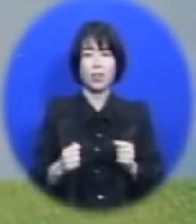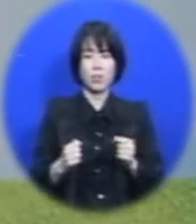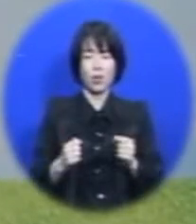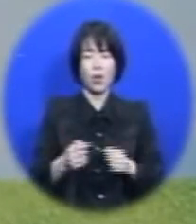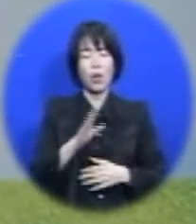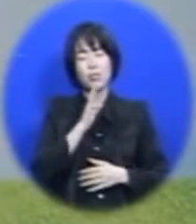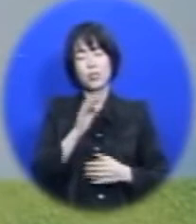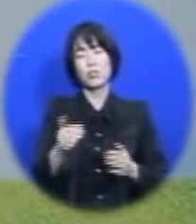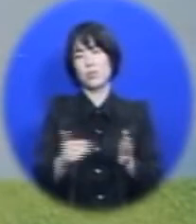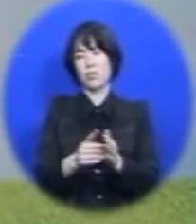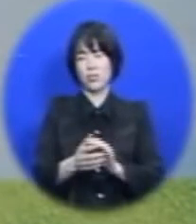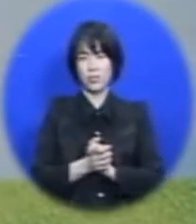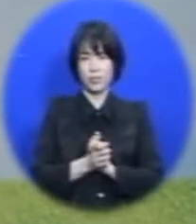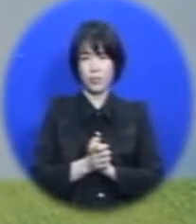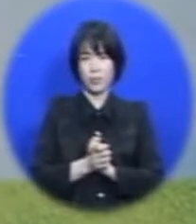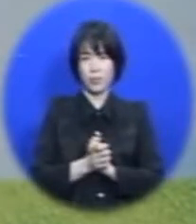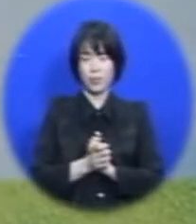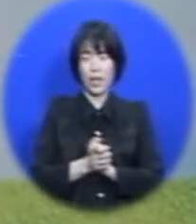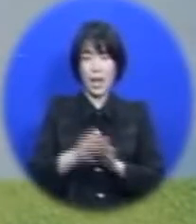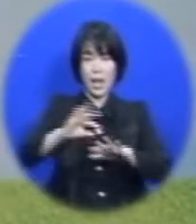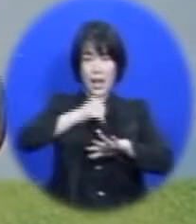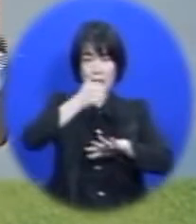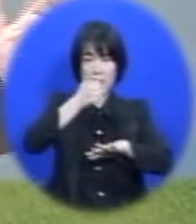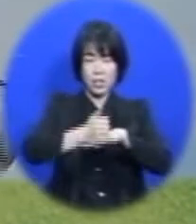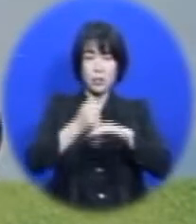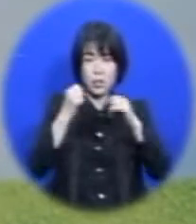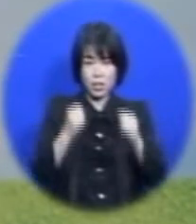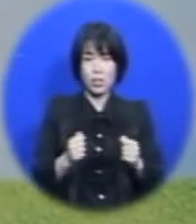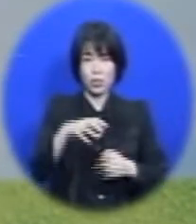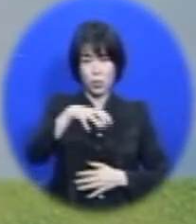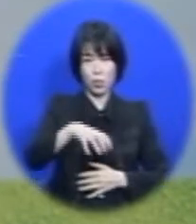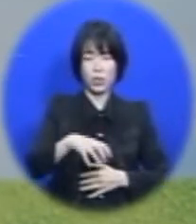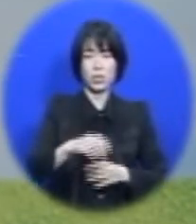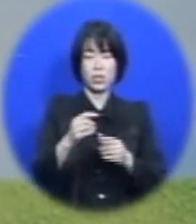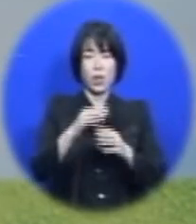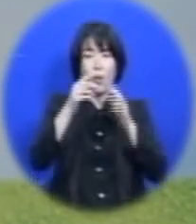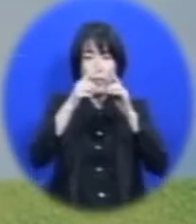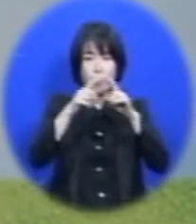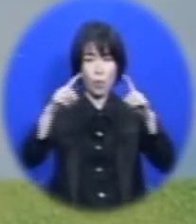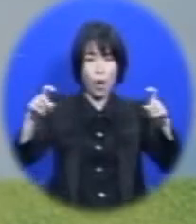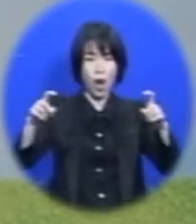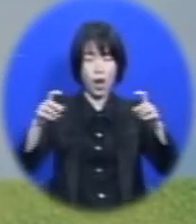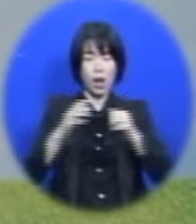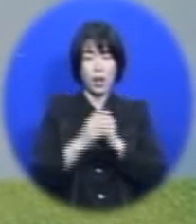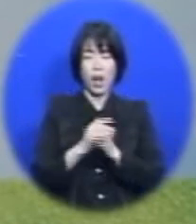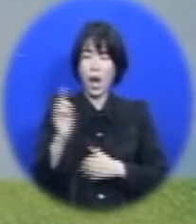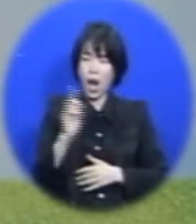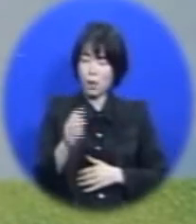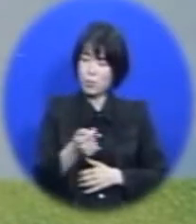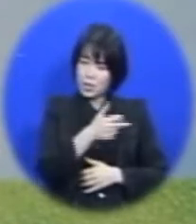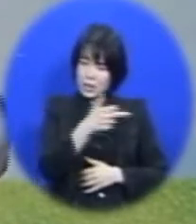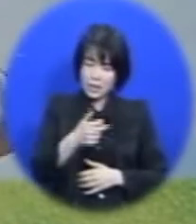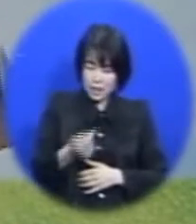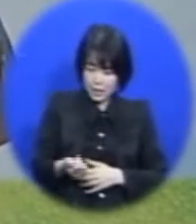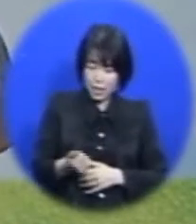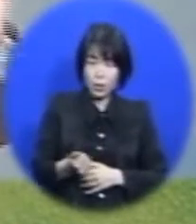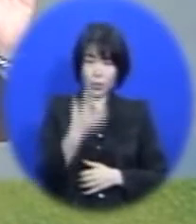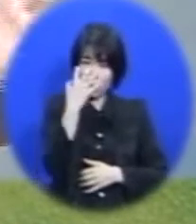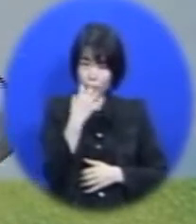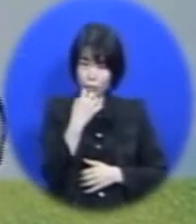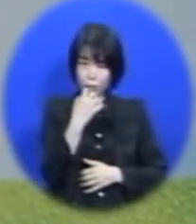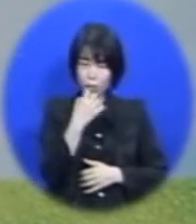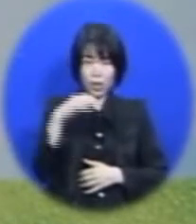그러면 끝난 거죠 뭐. 임금님이 계신 곳이 왕궁이죠. 아무리 크기가 작고 초라해도